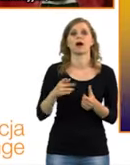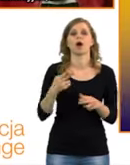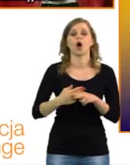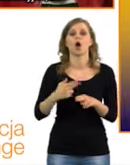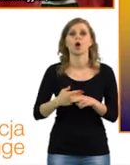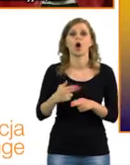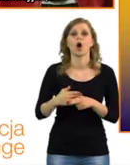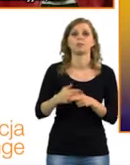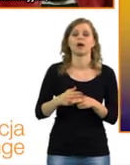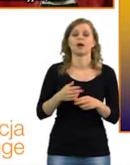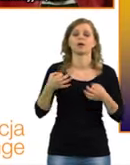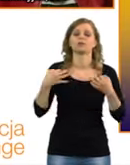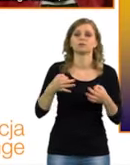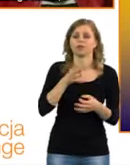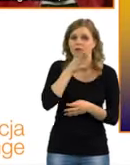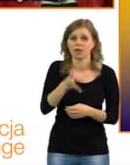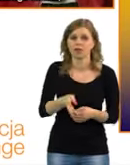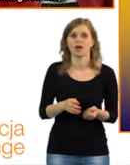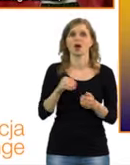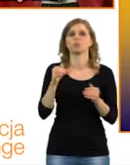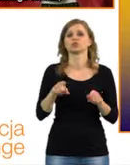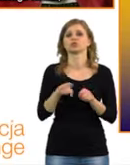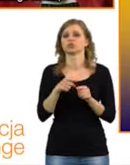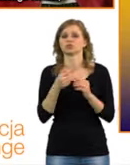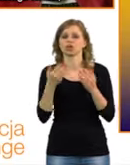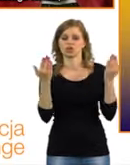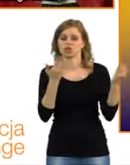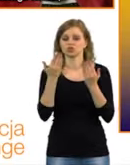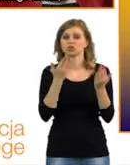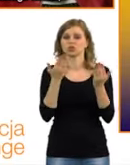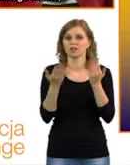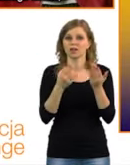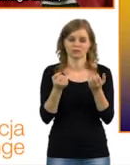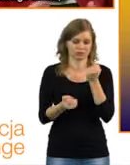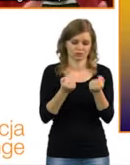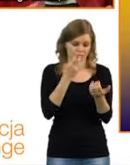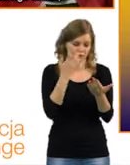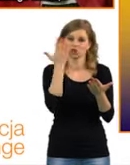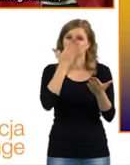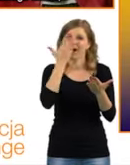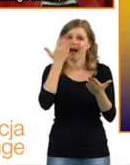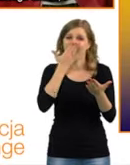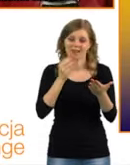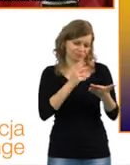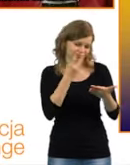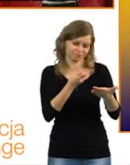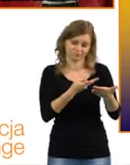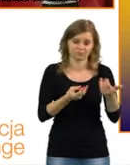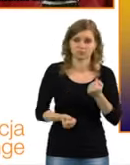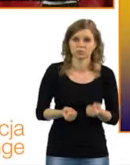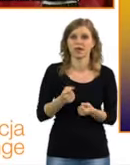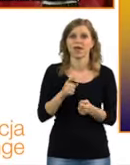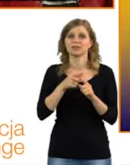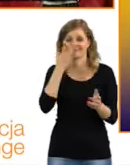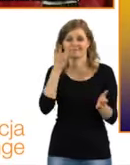występować choroba lokomocyjna, mogą być trudności w czytaniu czarnego tekstu, może